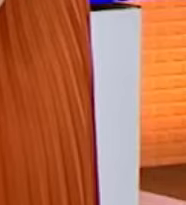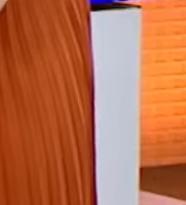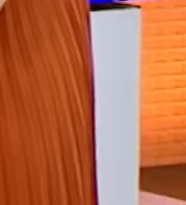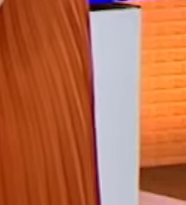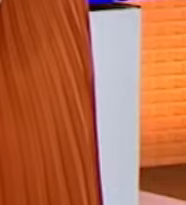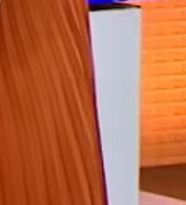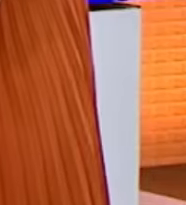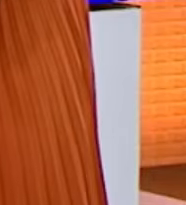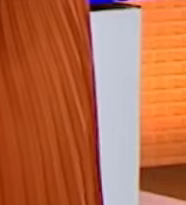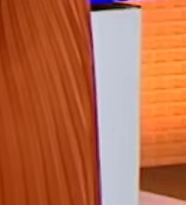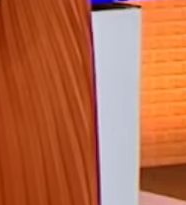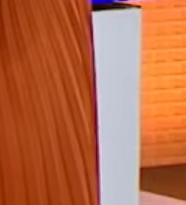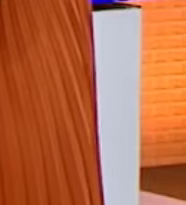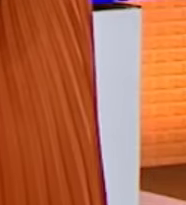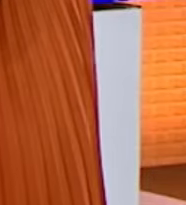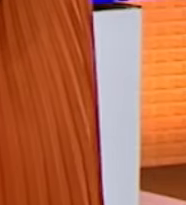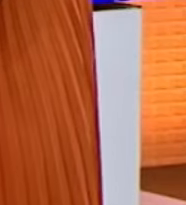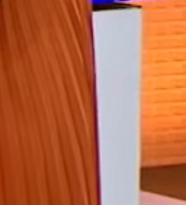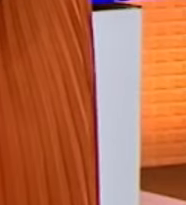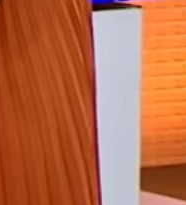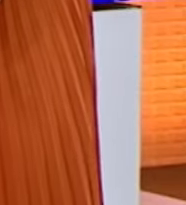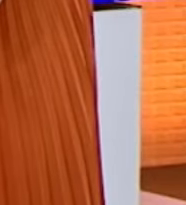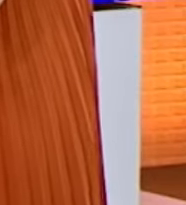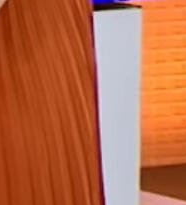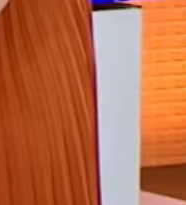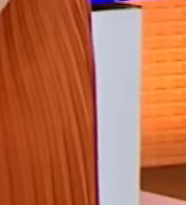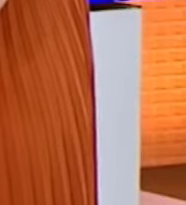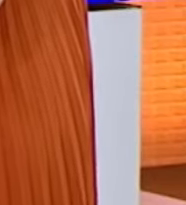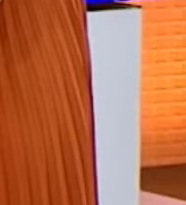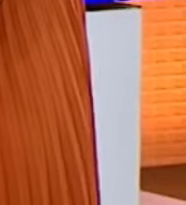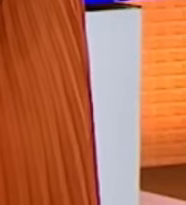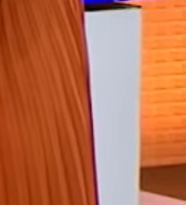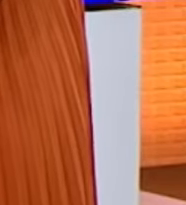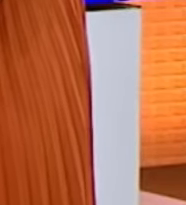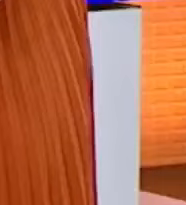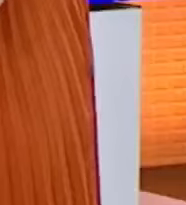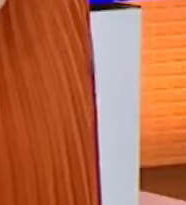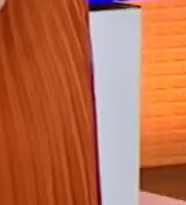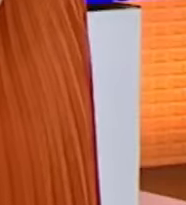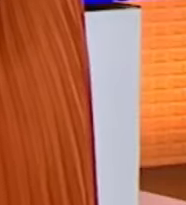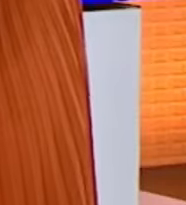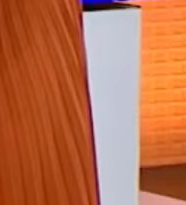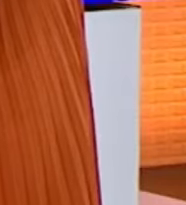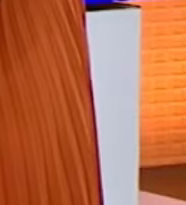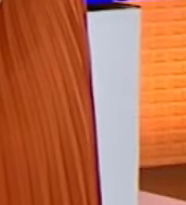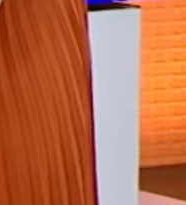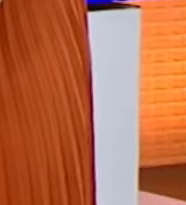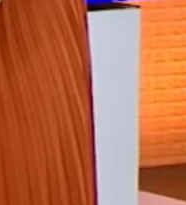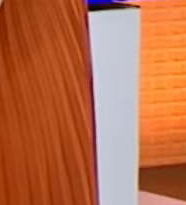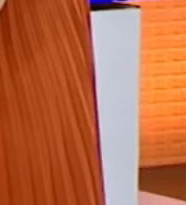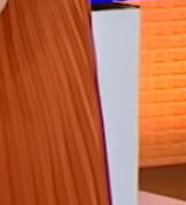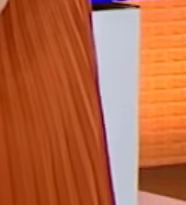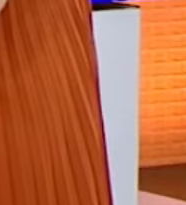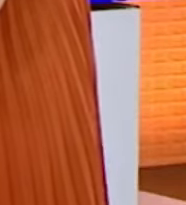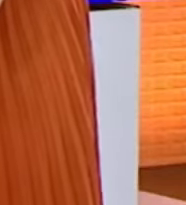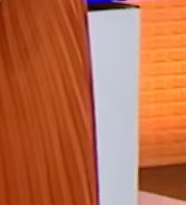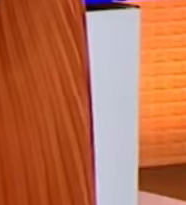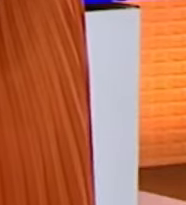Mga kapuso, para una ka sa mga balita, mag-subscribe sa GMA Integrated News sa YouTube. Sa mga kapuso abroad, subaybayan niyo